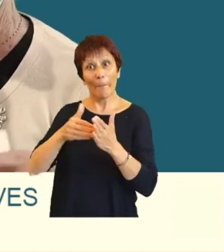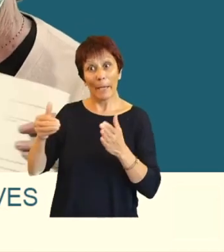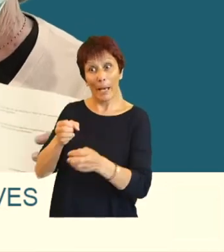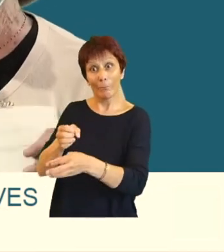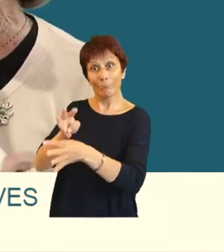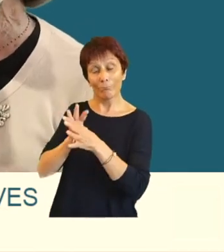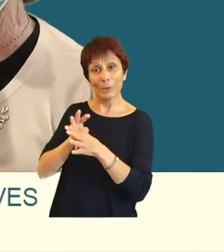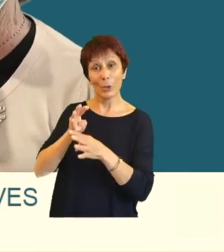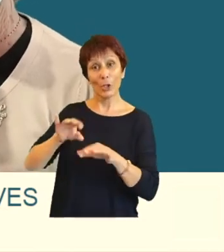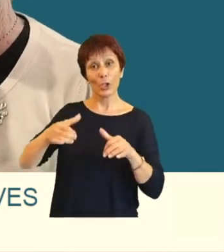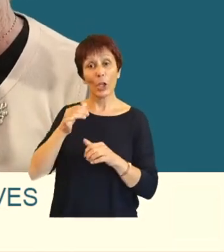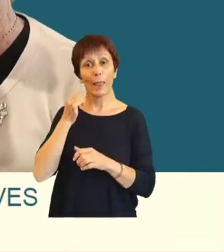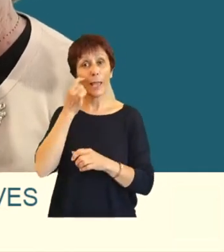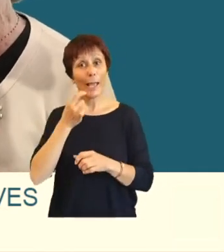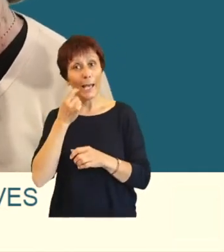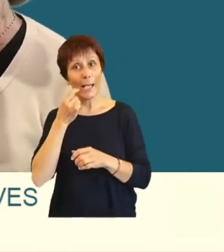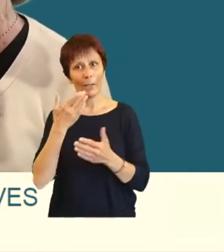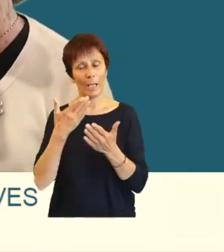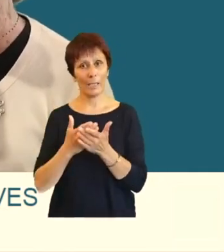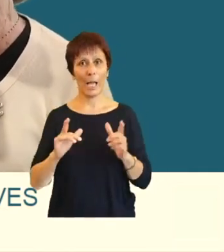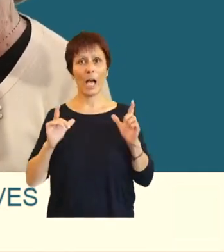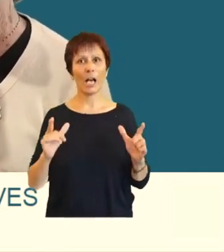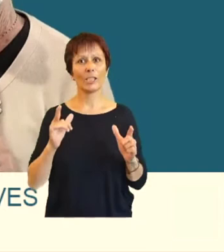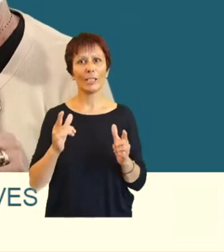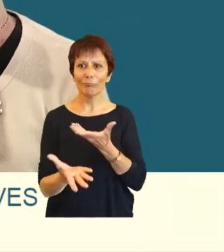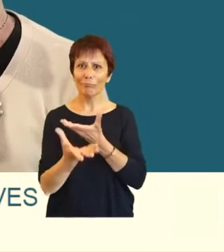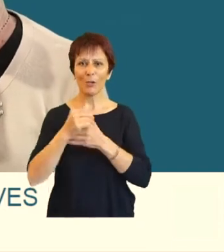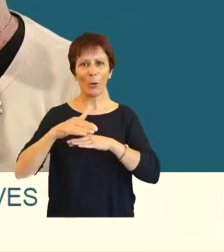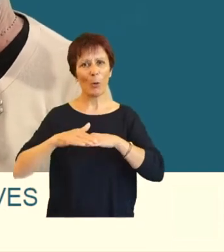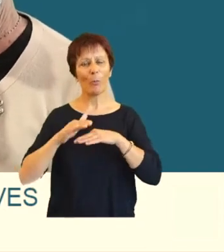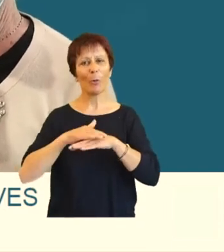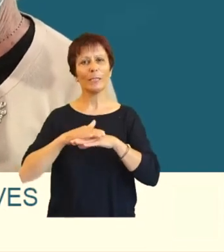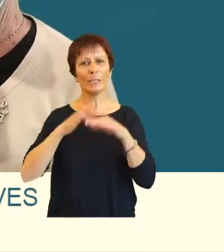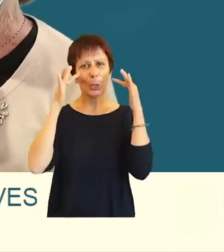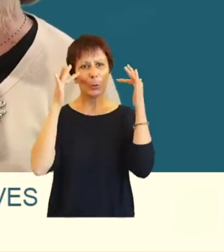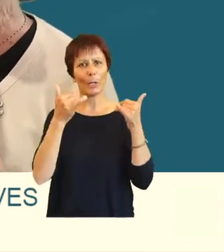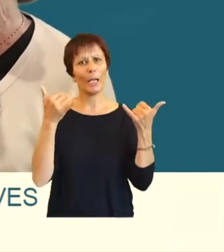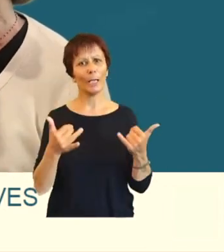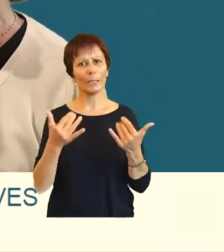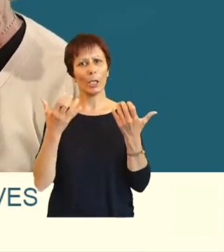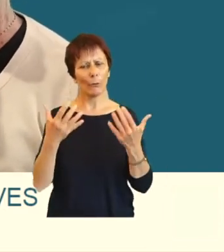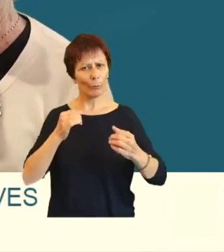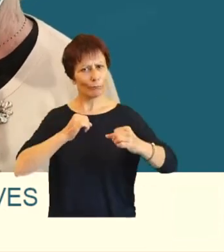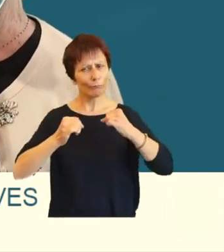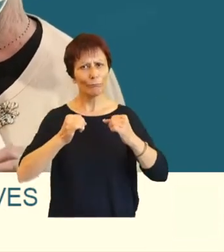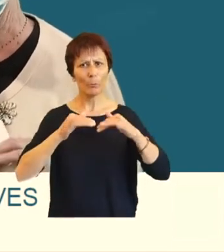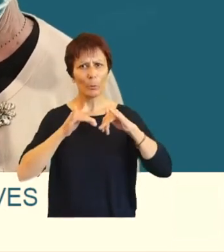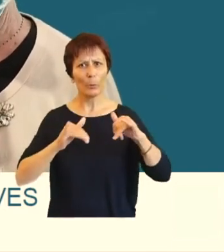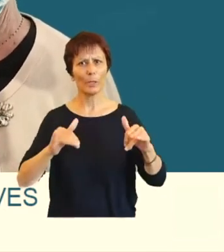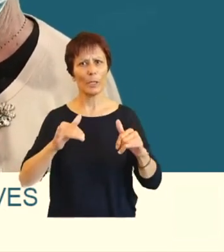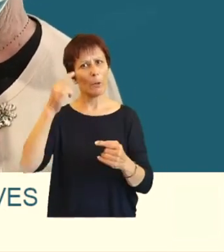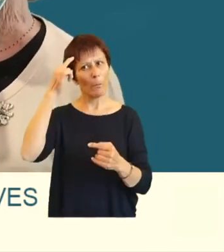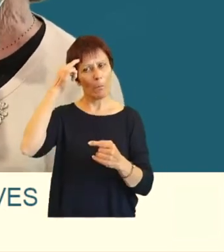parce que ça rentre dans une politique culturelle que vous avez voulu, monsieur le maire, dynamique et forte, tournée vers